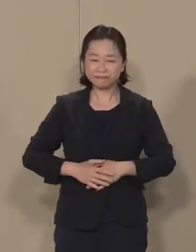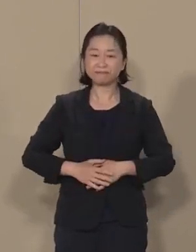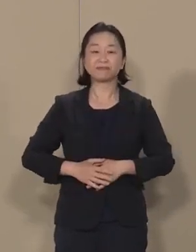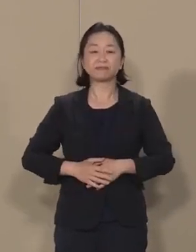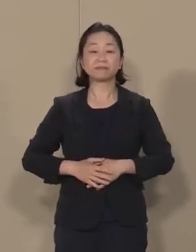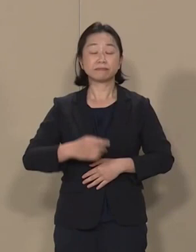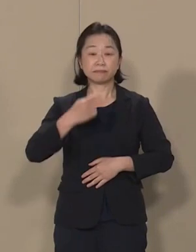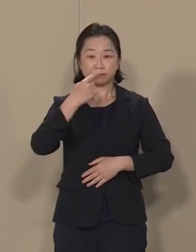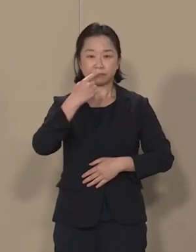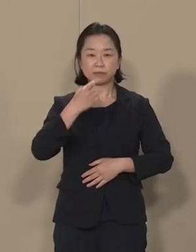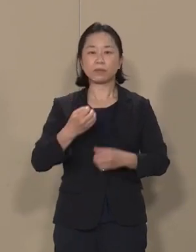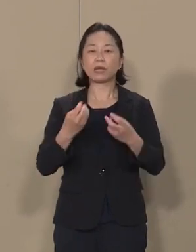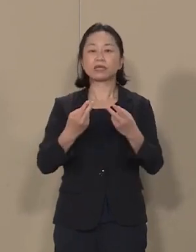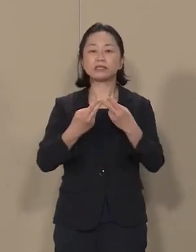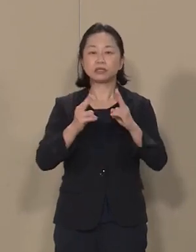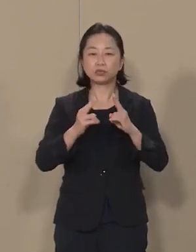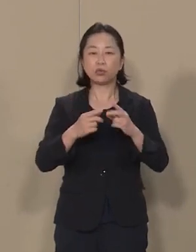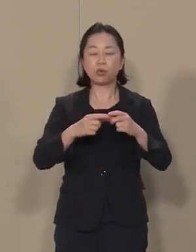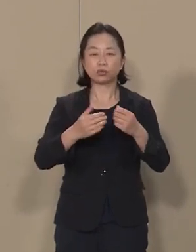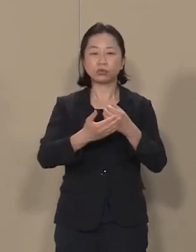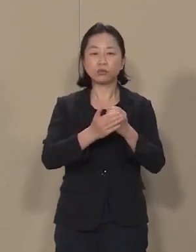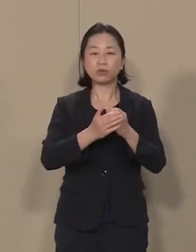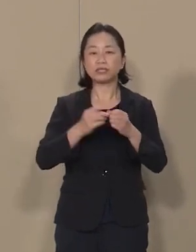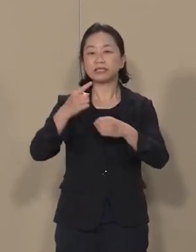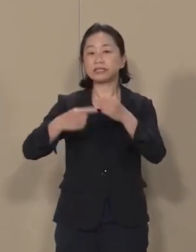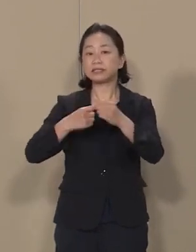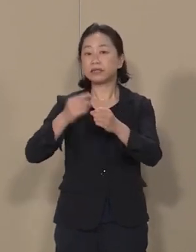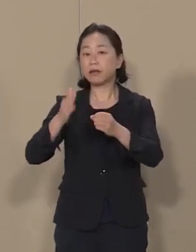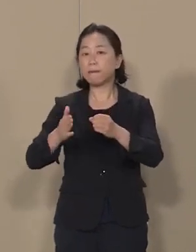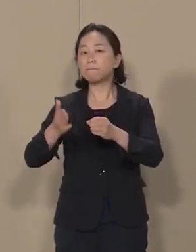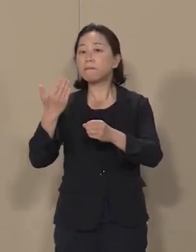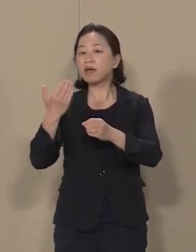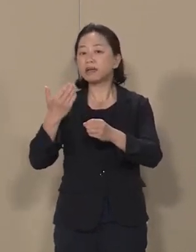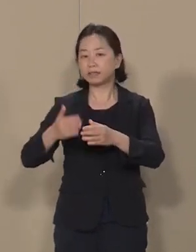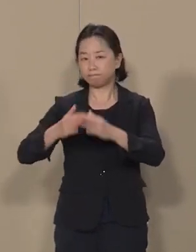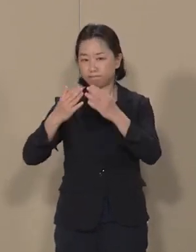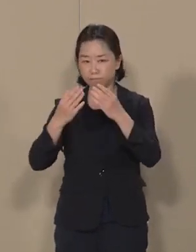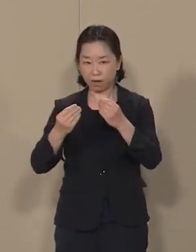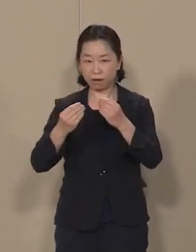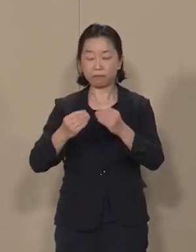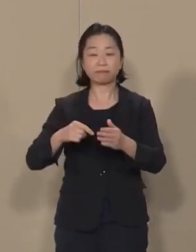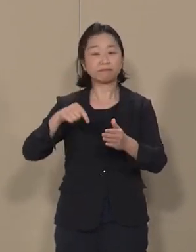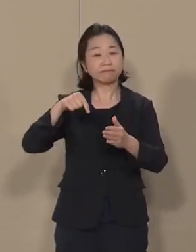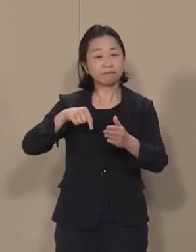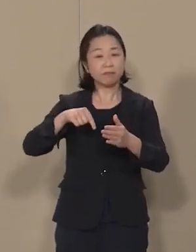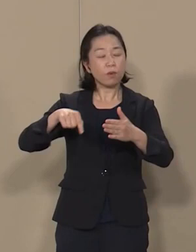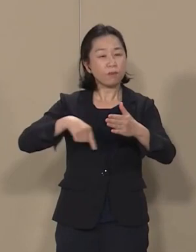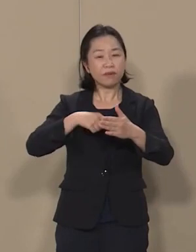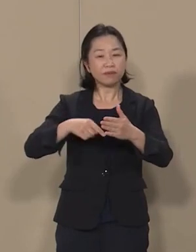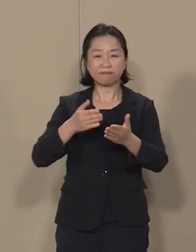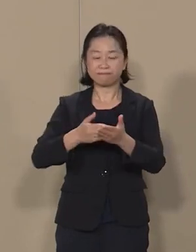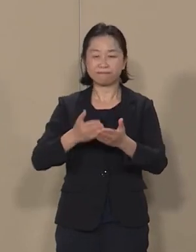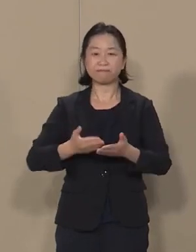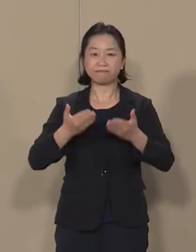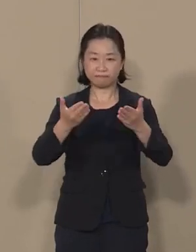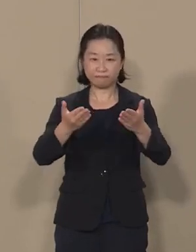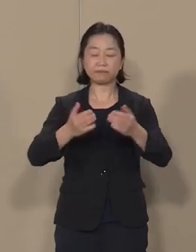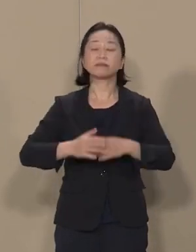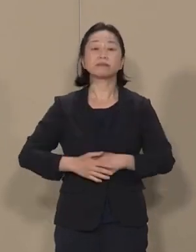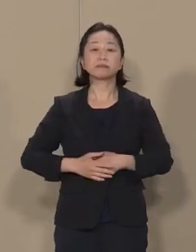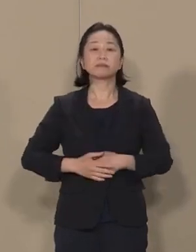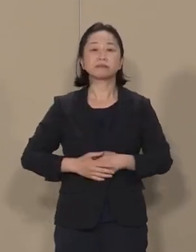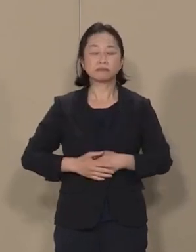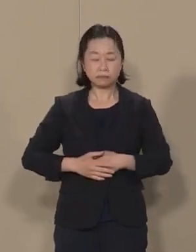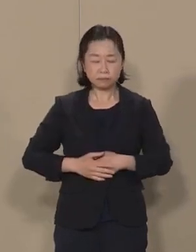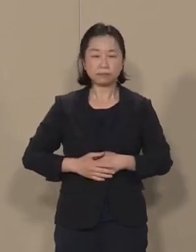私ですが新遠くに森を1年半前に立ち上げましたこの新遠くに森のお話をさせていただきたいと思います